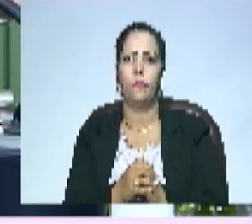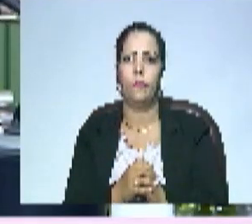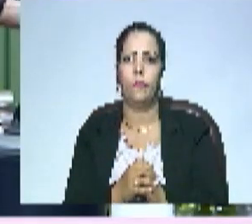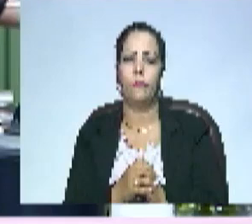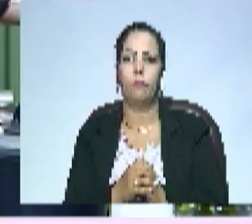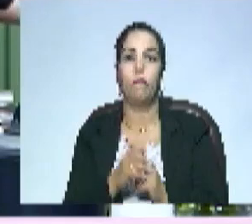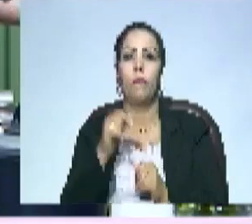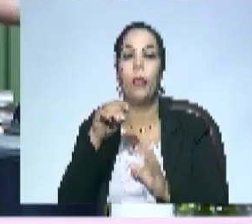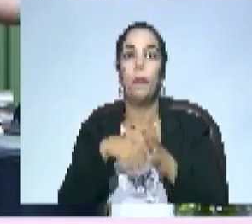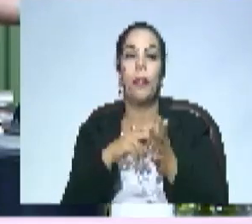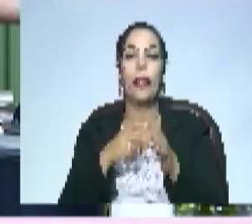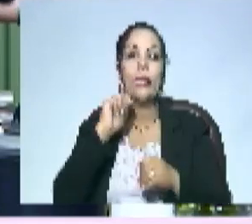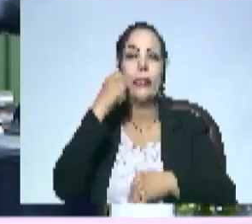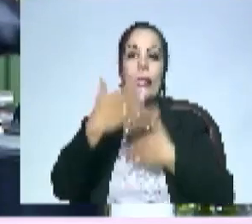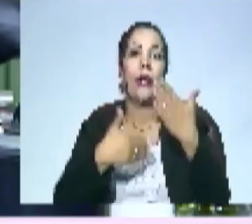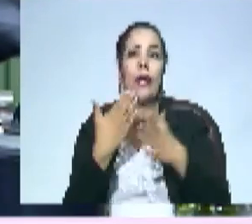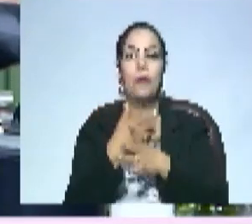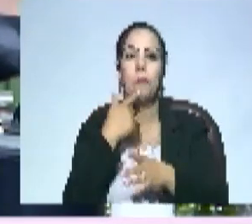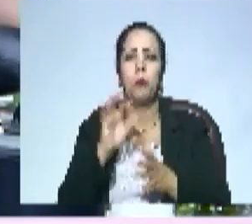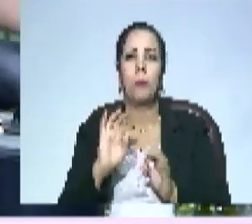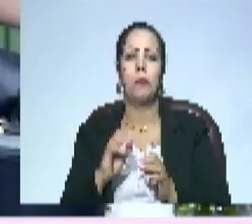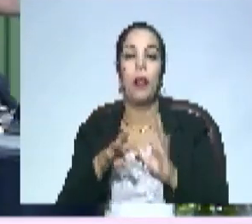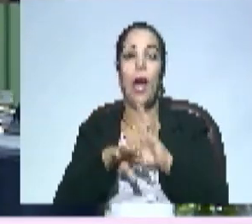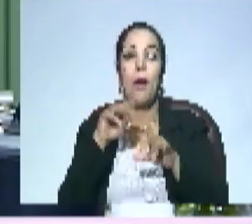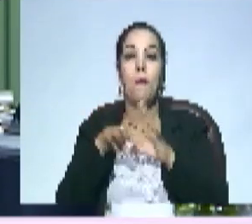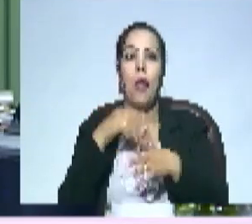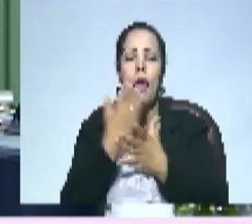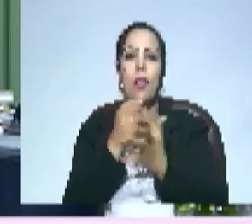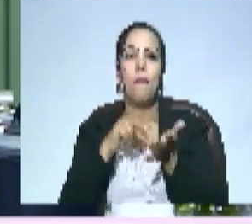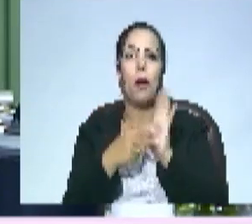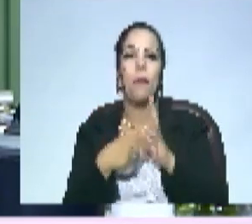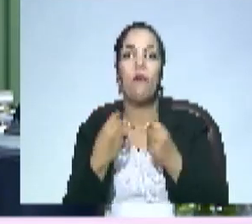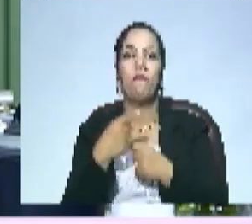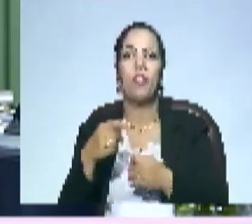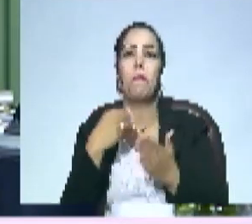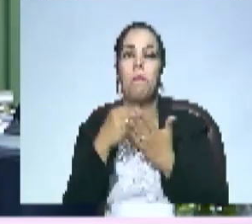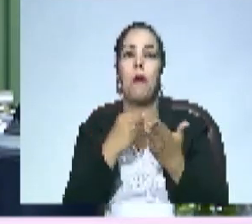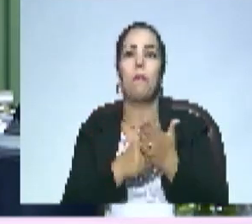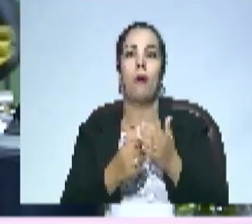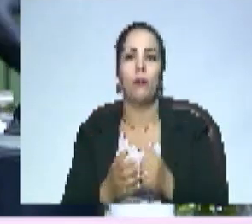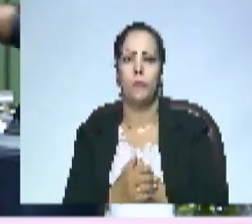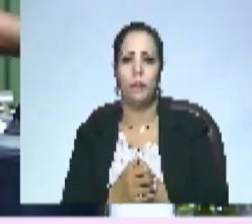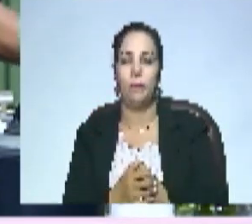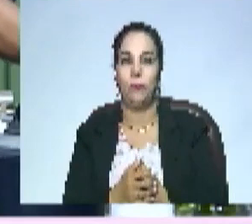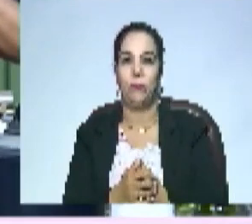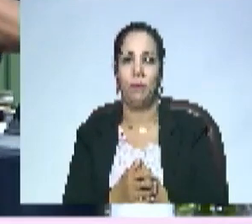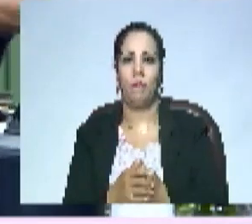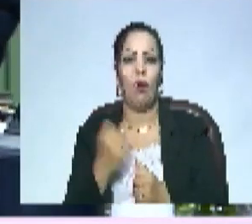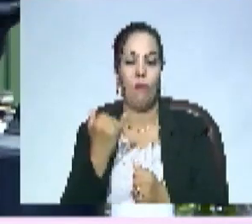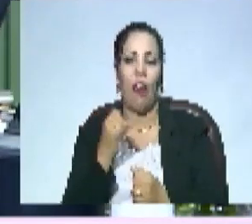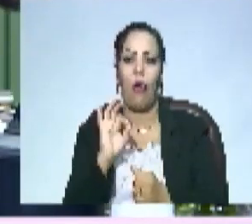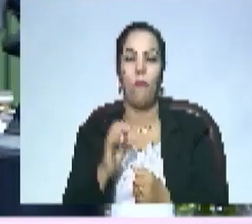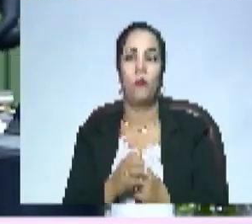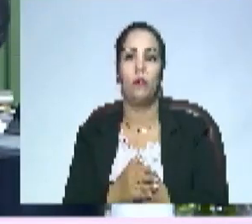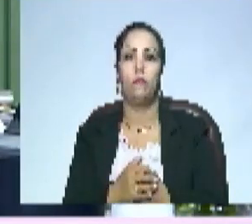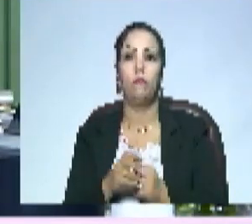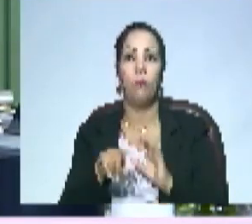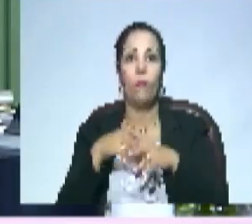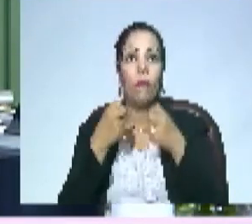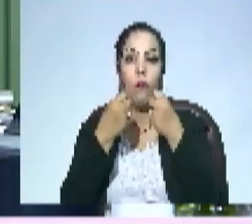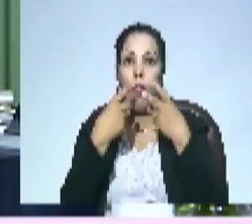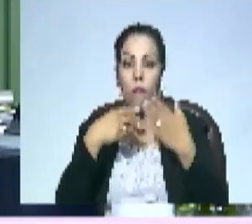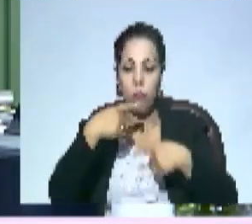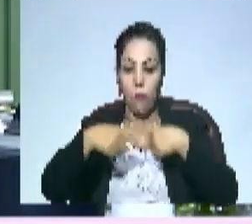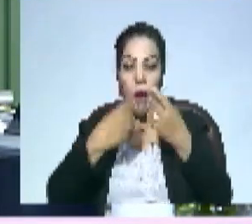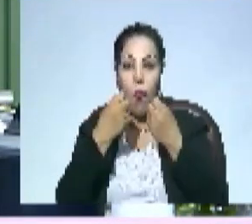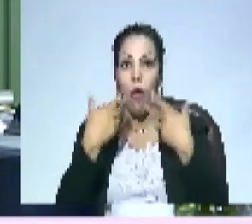ده سريع برضو اعتق اسرع حاجه ممكن تعمليها وانت واقفه في المطبخ هو كده خلاص استوى